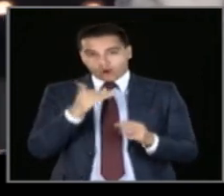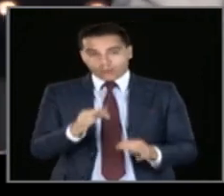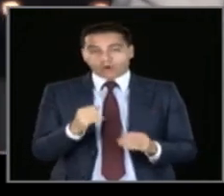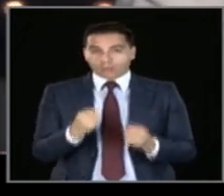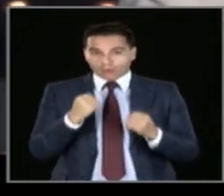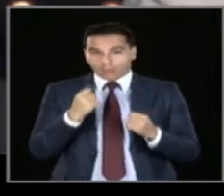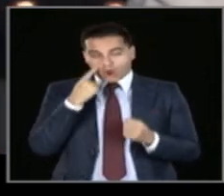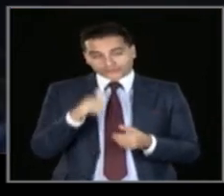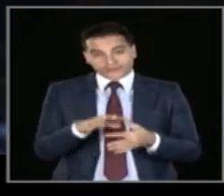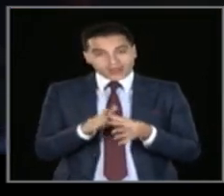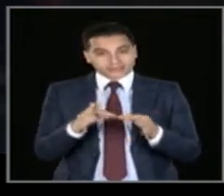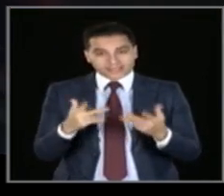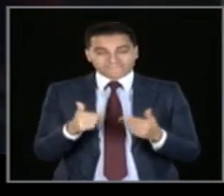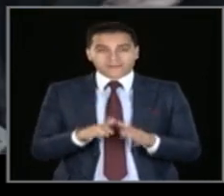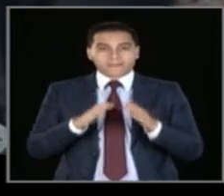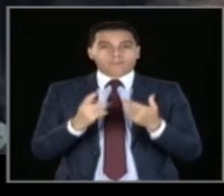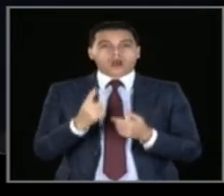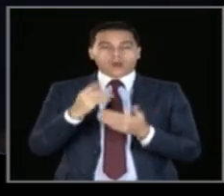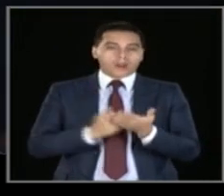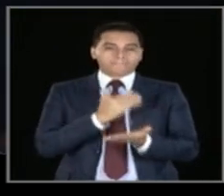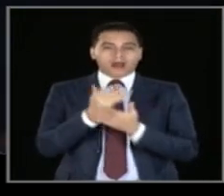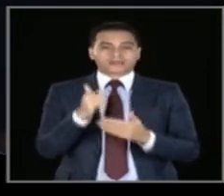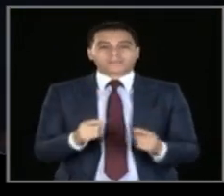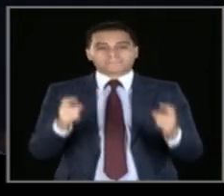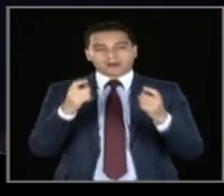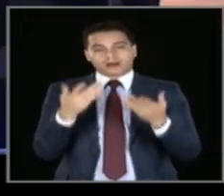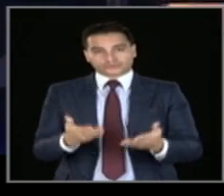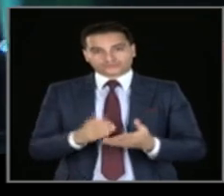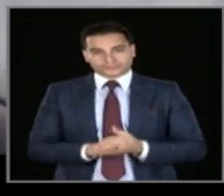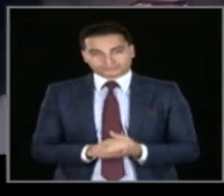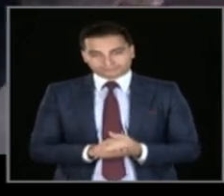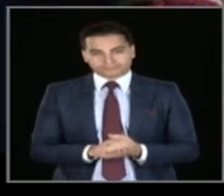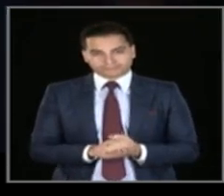خلينا نشوف ايه اللي هيحصل في المجموعة الأولى بعد فقرة عجلة الحظ.